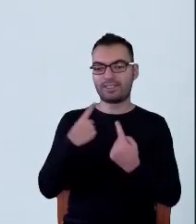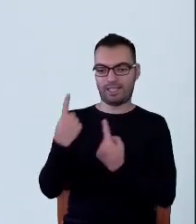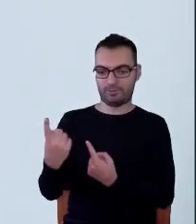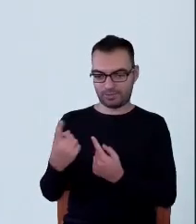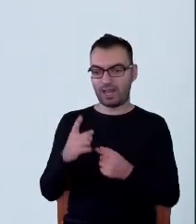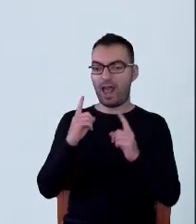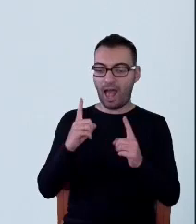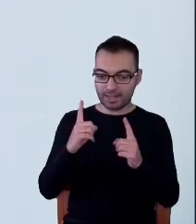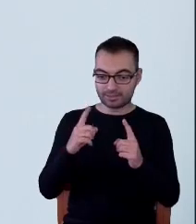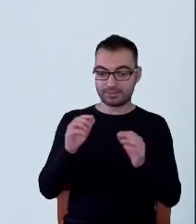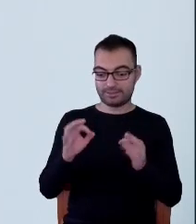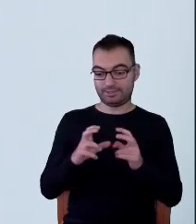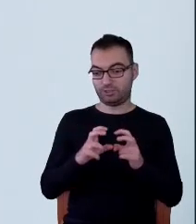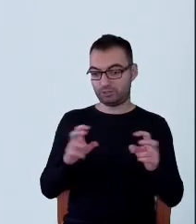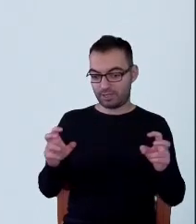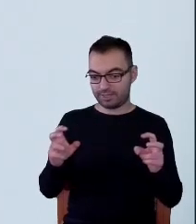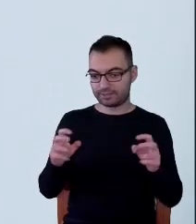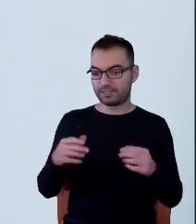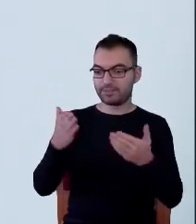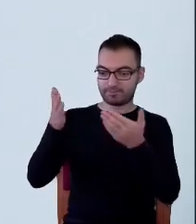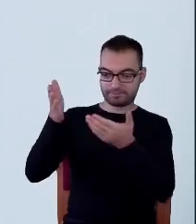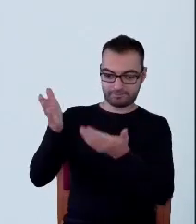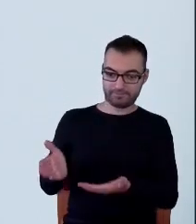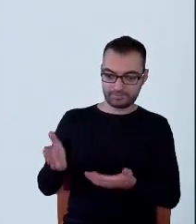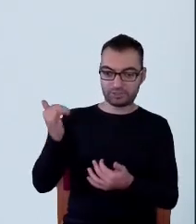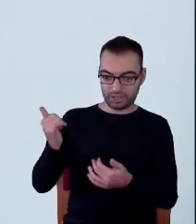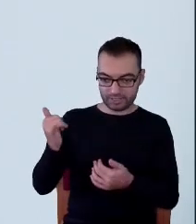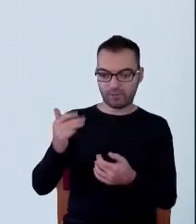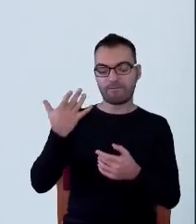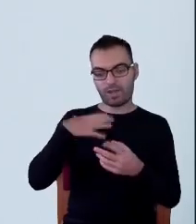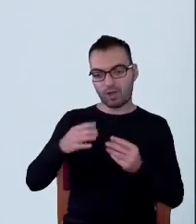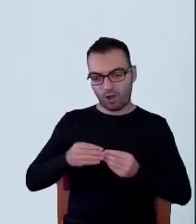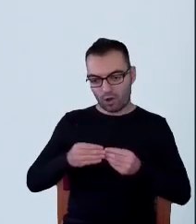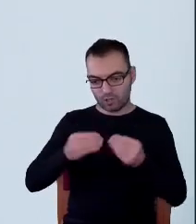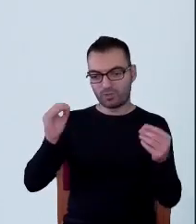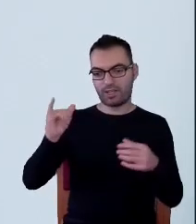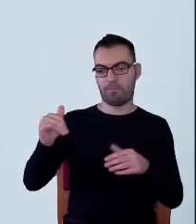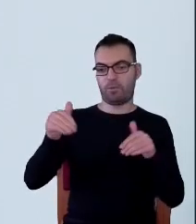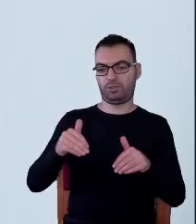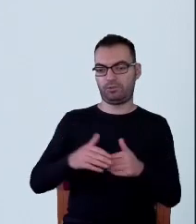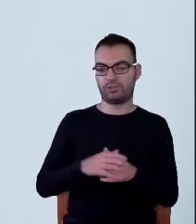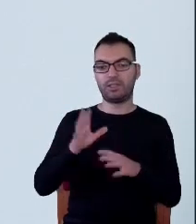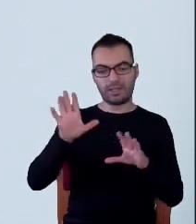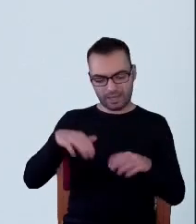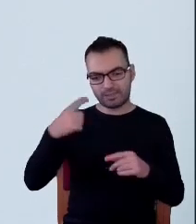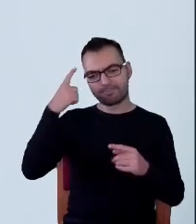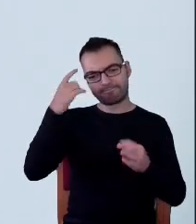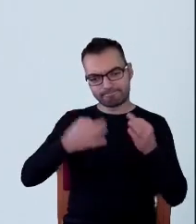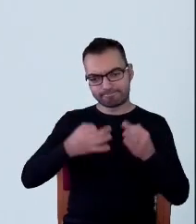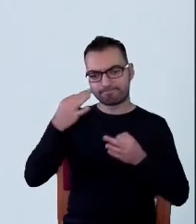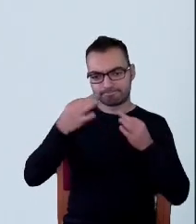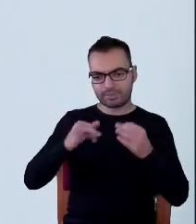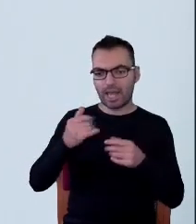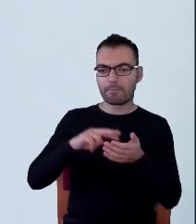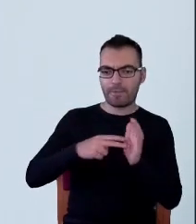kiedy rzeczywiście trzeba ten potencjał dziecka rozwijać, myśląc też cały czas, nawet zaczynając już pracę z